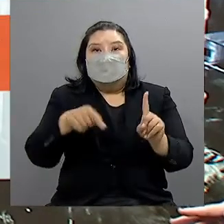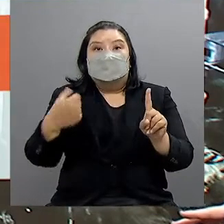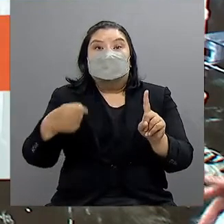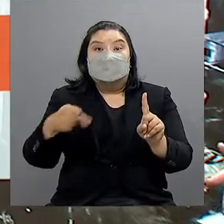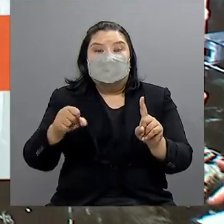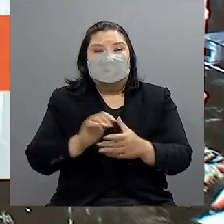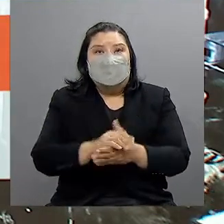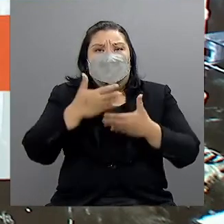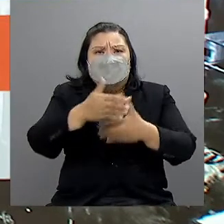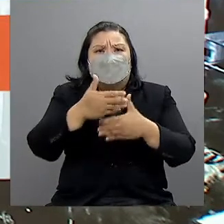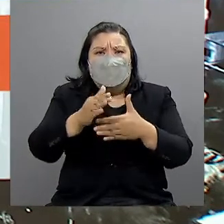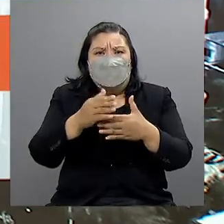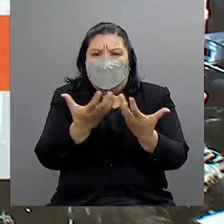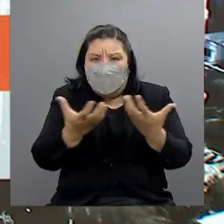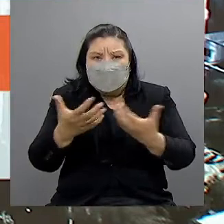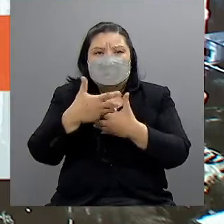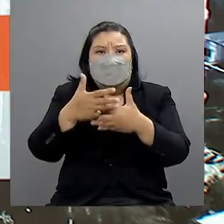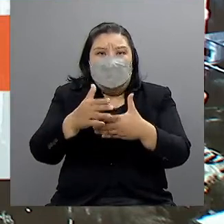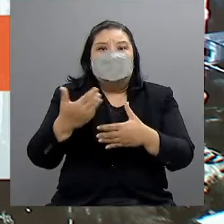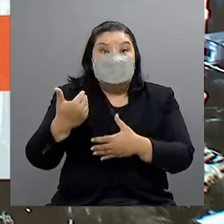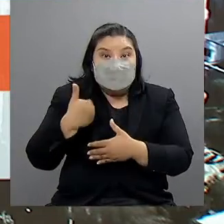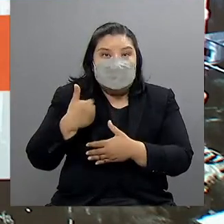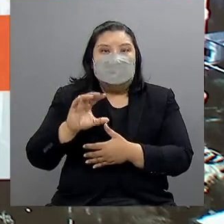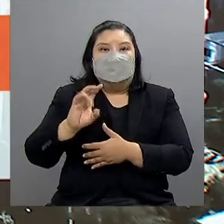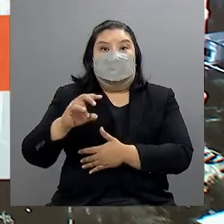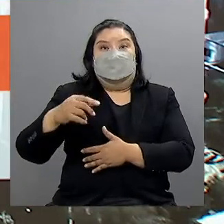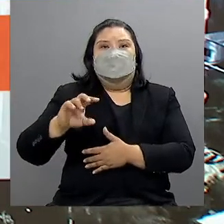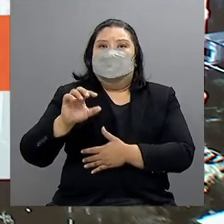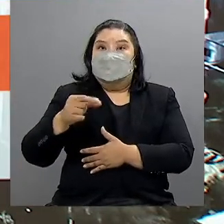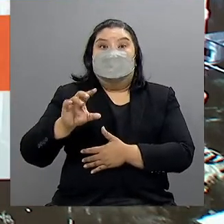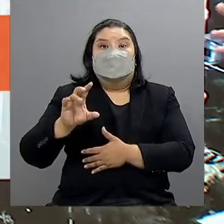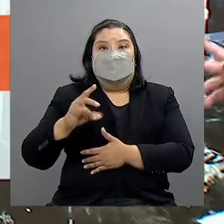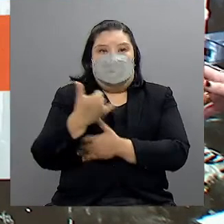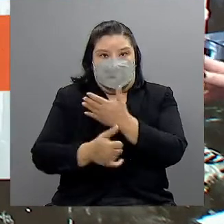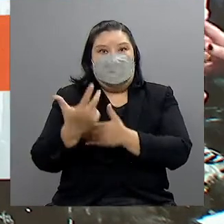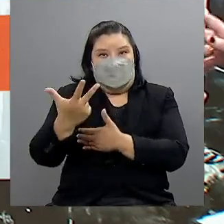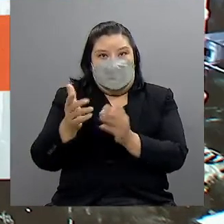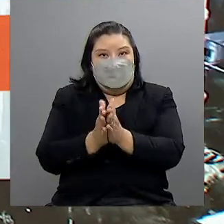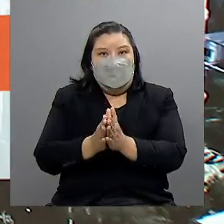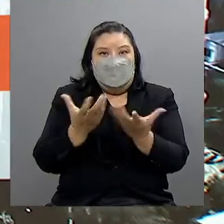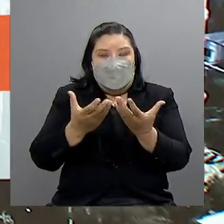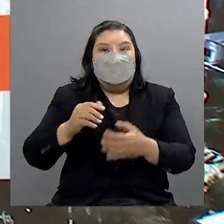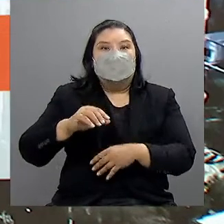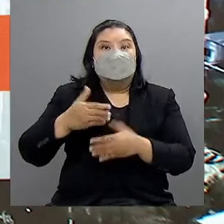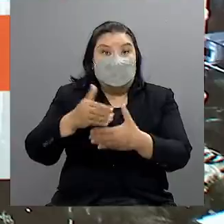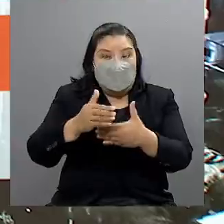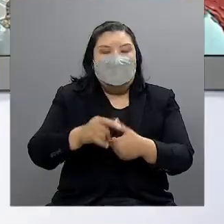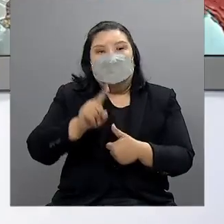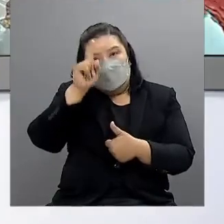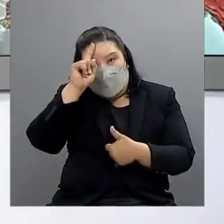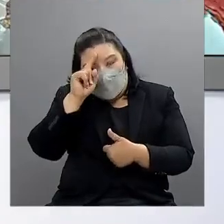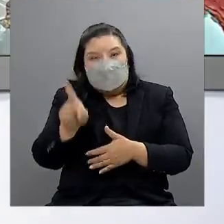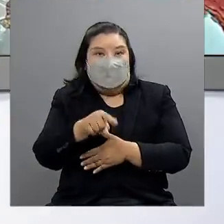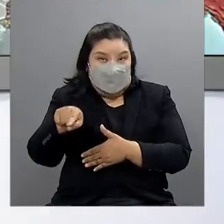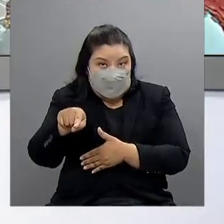วนนี้นะคะมีสมาชิกของกลุม G7 รวมอยู่ด้วยถึง 3 ประเทศค่ะได้แก่เยรมันนี สหราชอนาจัษ์ แล้วก็สห